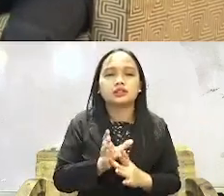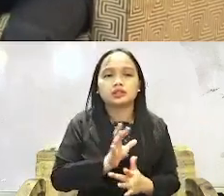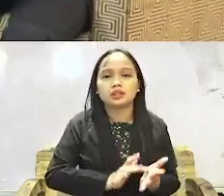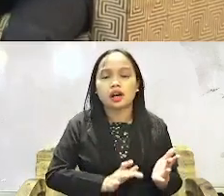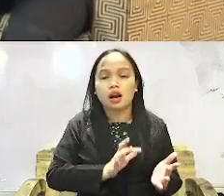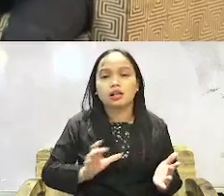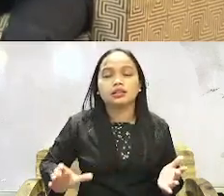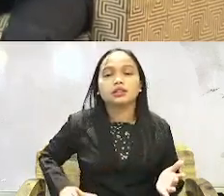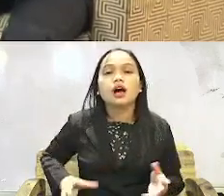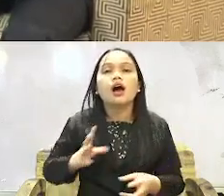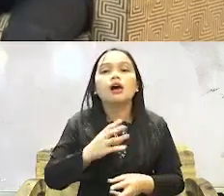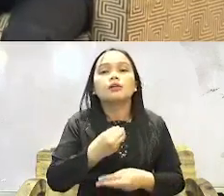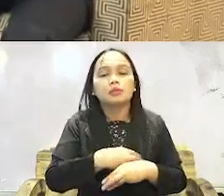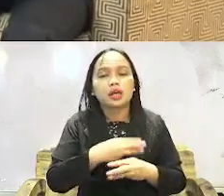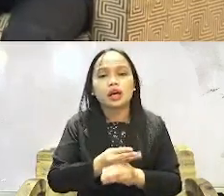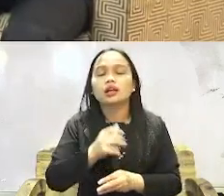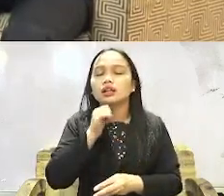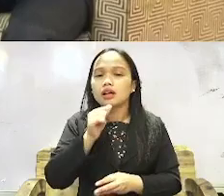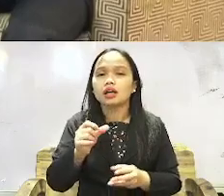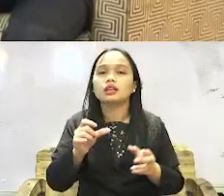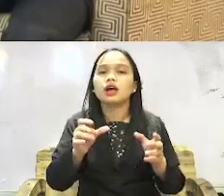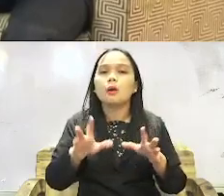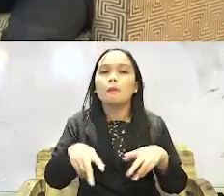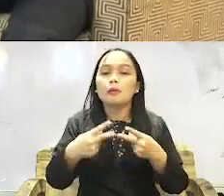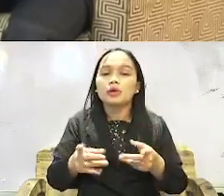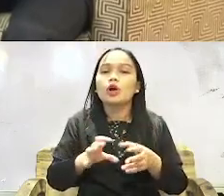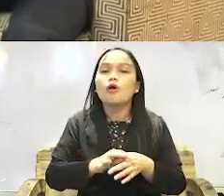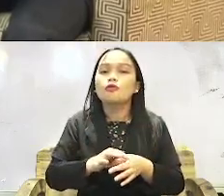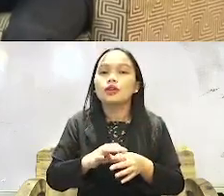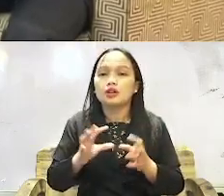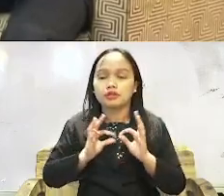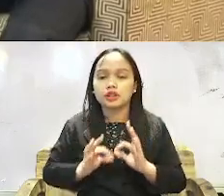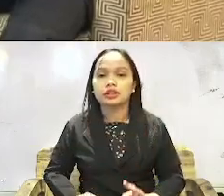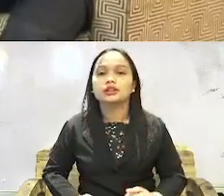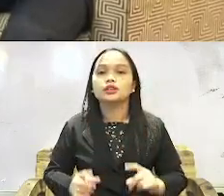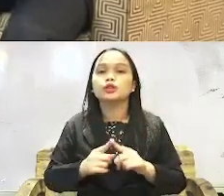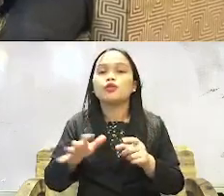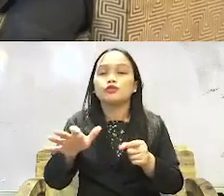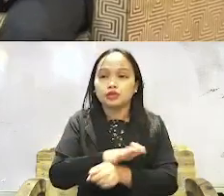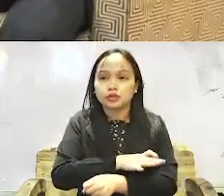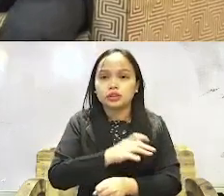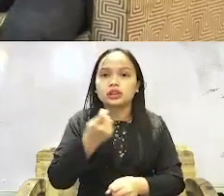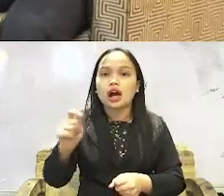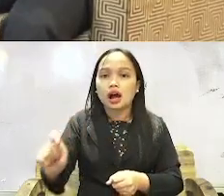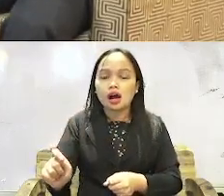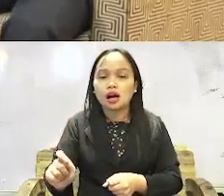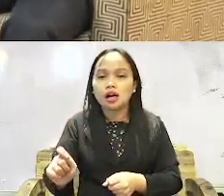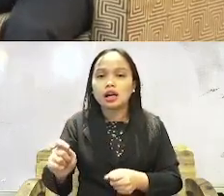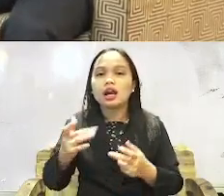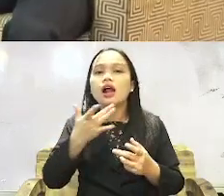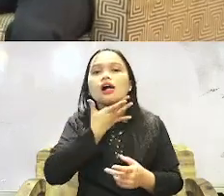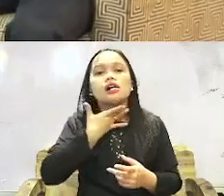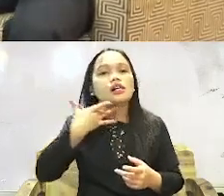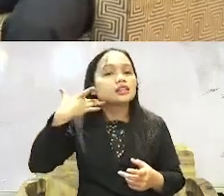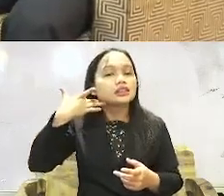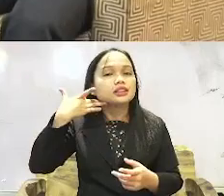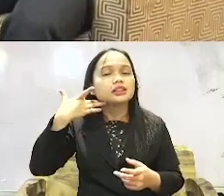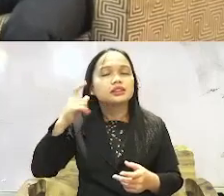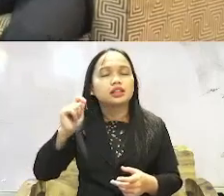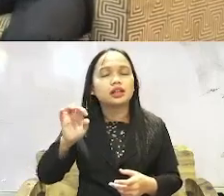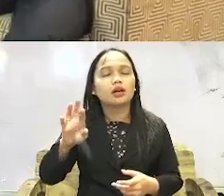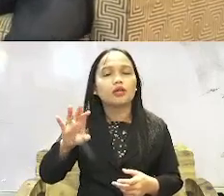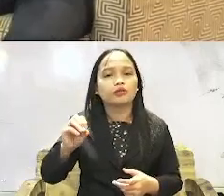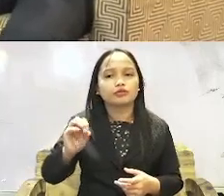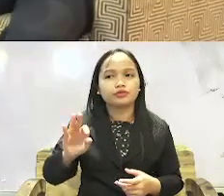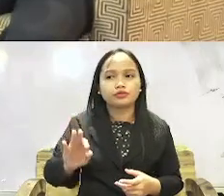and make not provision for the flesh to fulfill the lust thereof." Nabanggit ni Sir Jow,